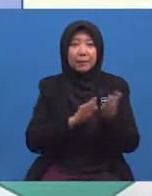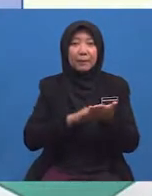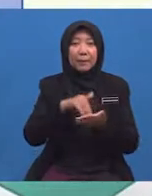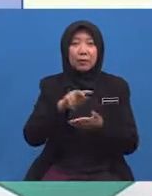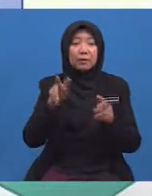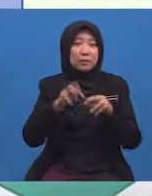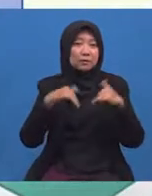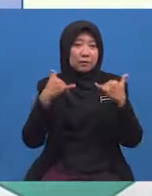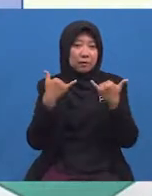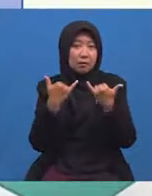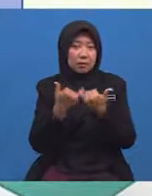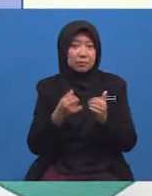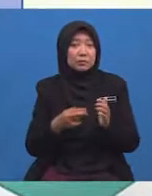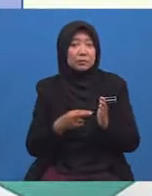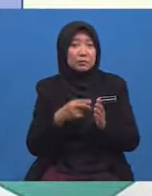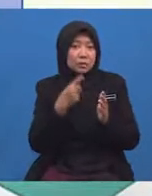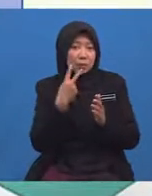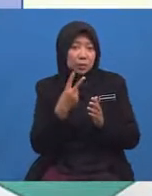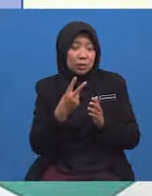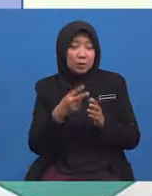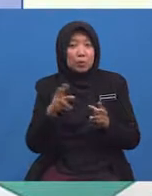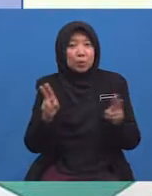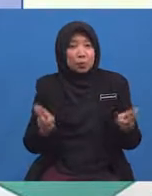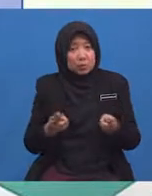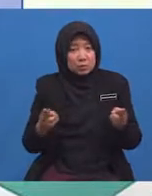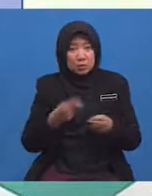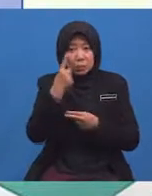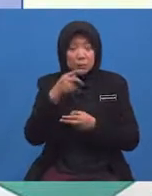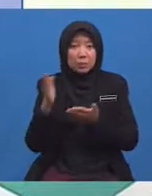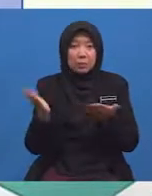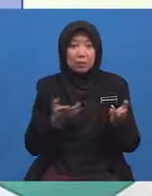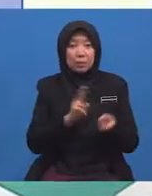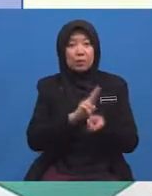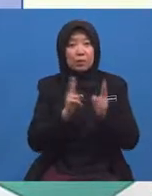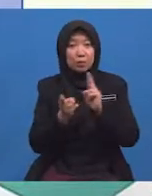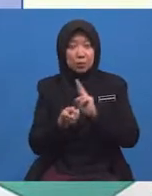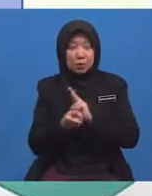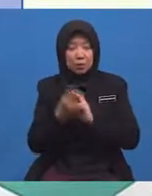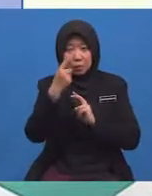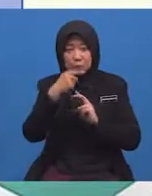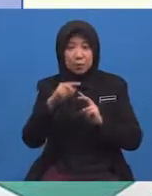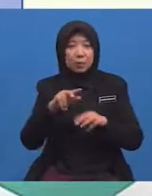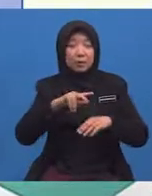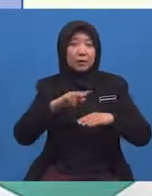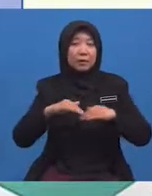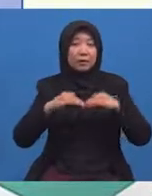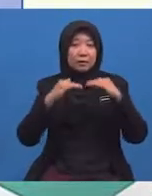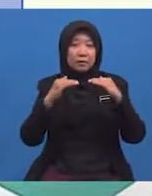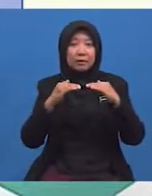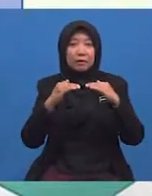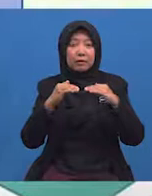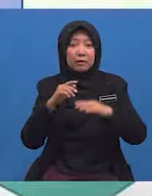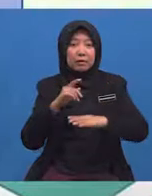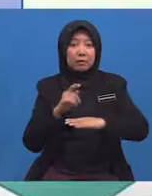Pembangunan masyarakat merujuk kepada usaha untuk membawa perubahan bagi meningkatkan taraf hidup